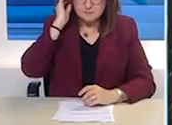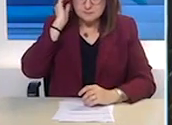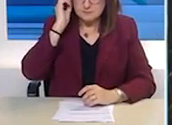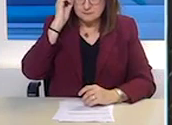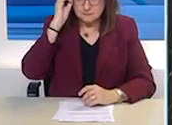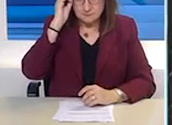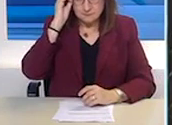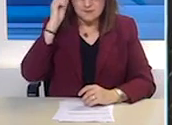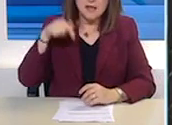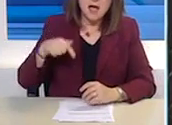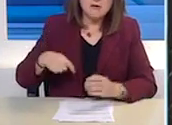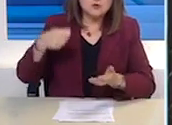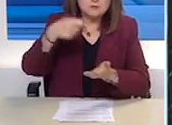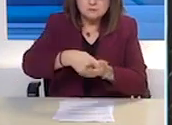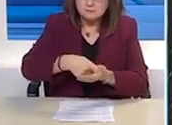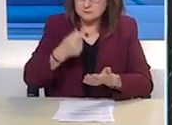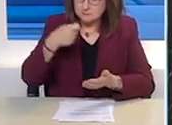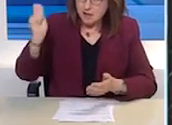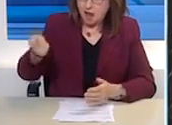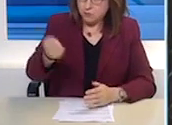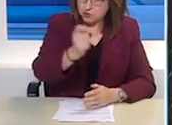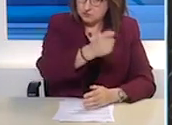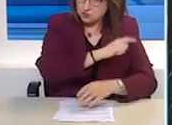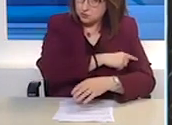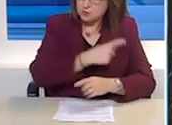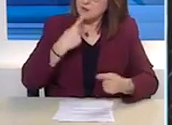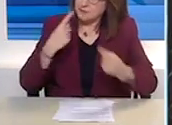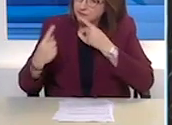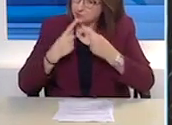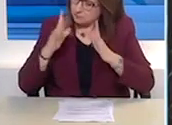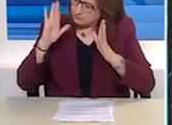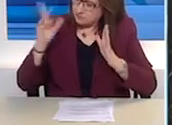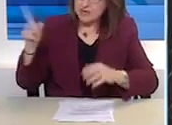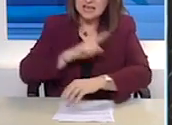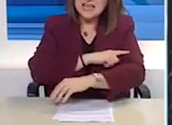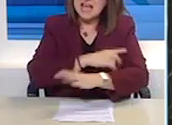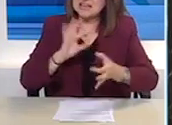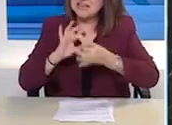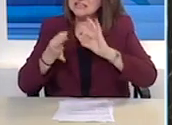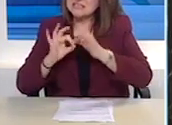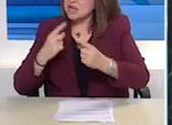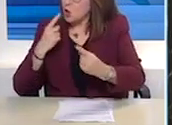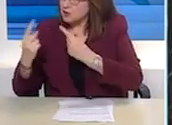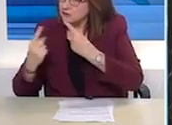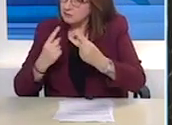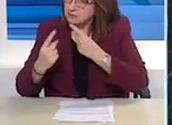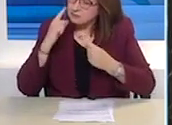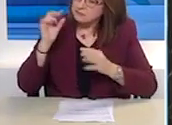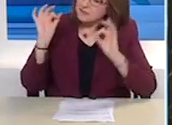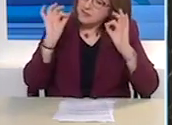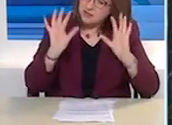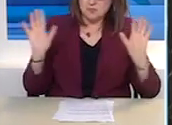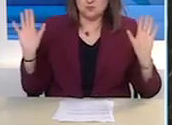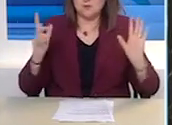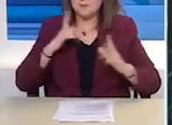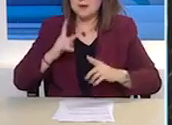μεγάλη στήριξη από τους οικείους ιατρικούς συλλόγους. Στη μάχη αυτή κατά του κοροναϊού πρέπει να είμαστε όλοι ενωμένοι, όλοι μαζί,